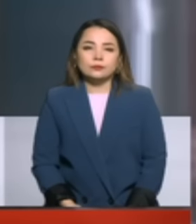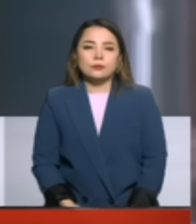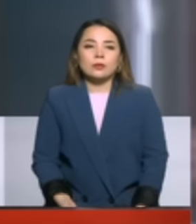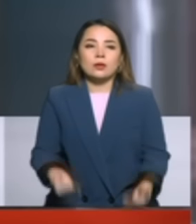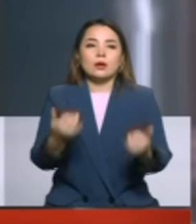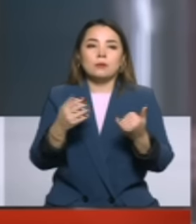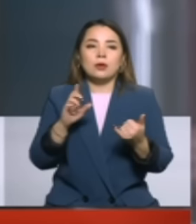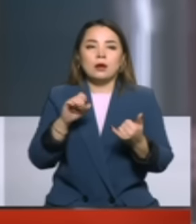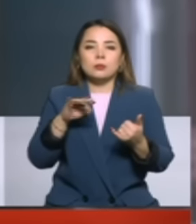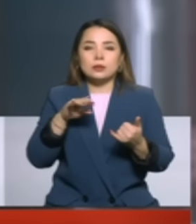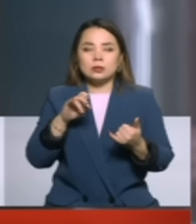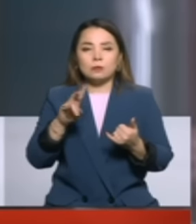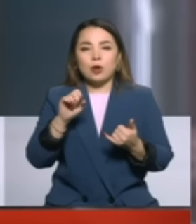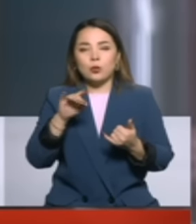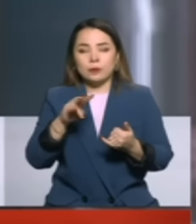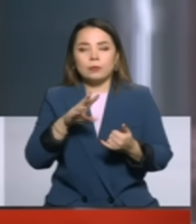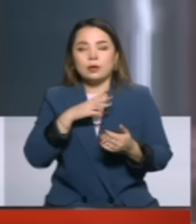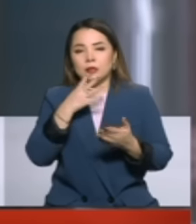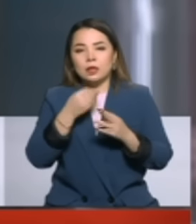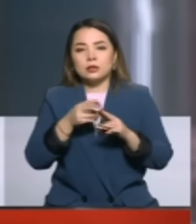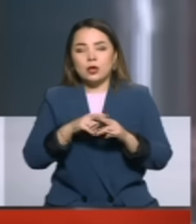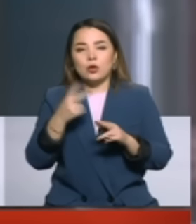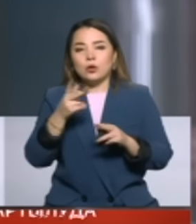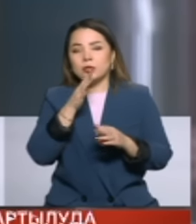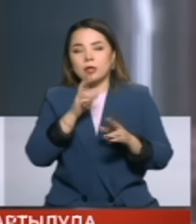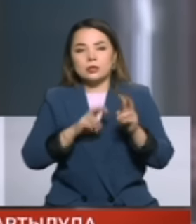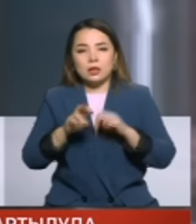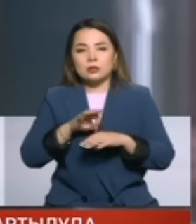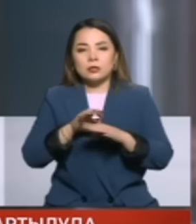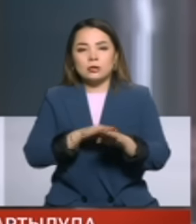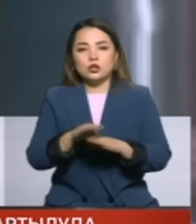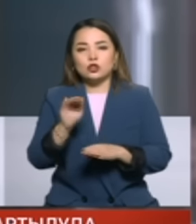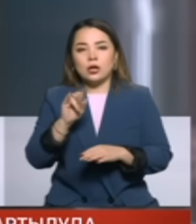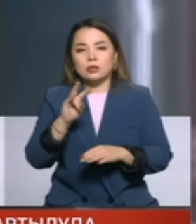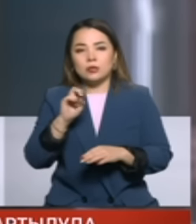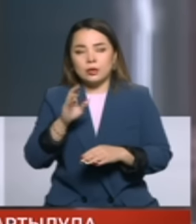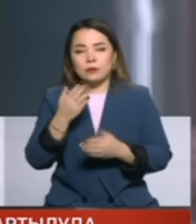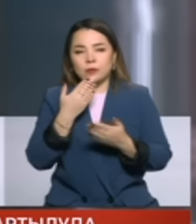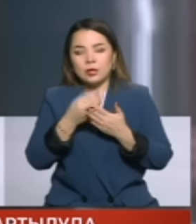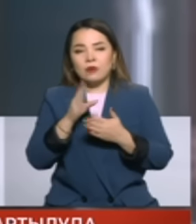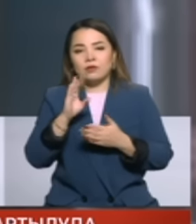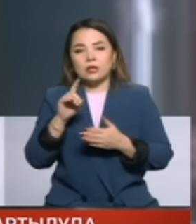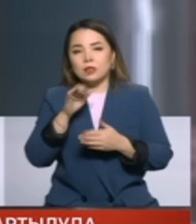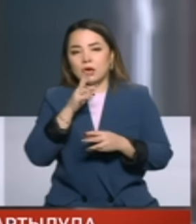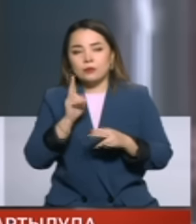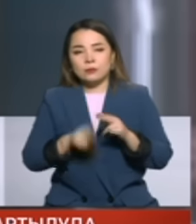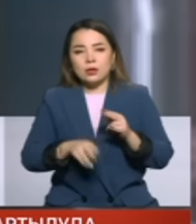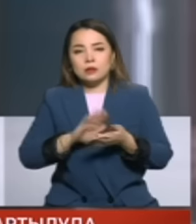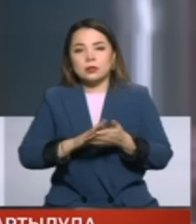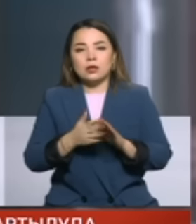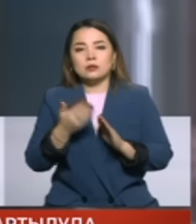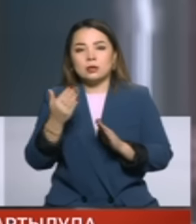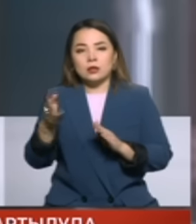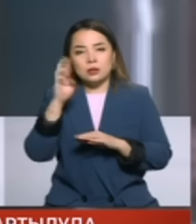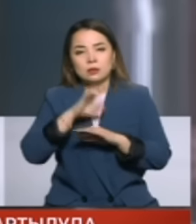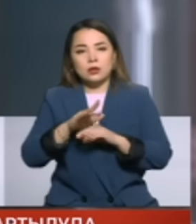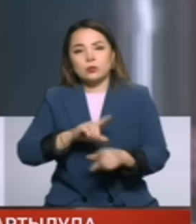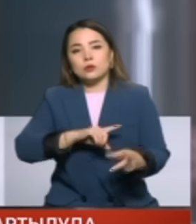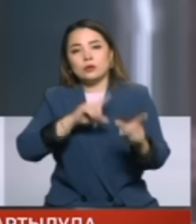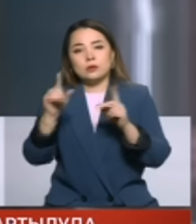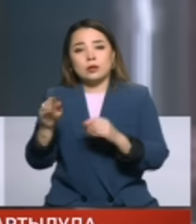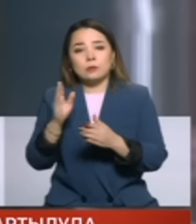Қазір бармысың бауырым хабарының ұжымы зерттеудің үшінші кезеңін бастайды. Жәнібек өзіне берілген виза мерзімінің аяқталуына байланысты елден кетуге